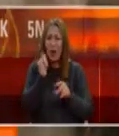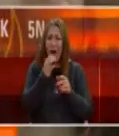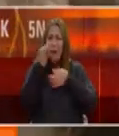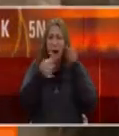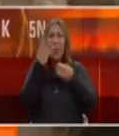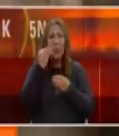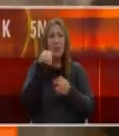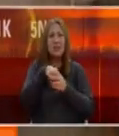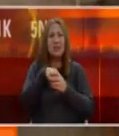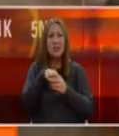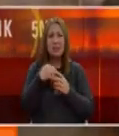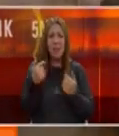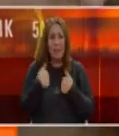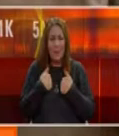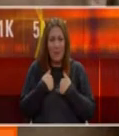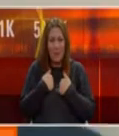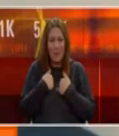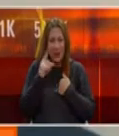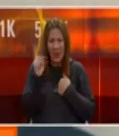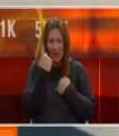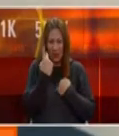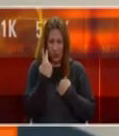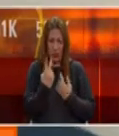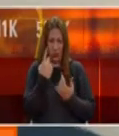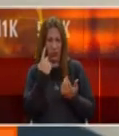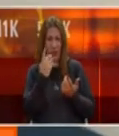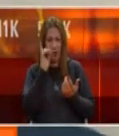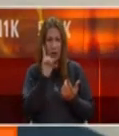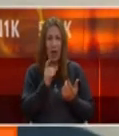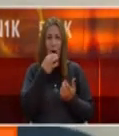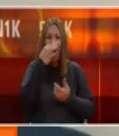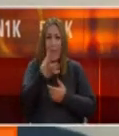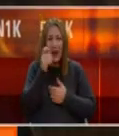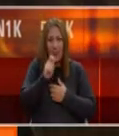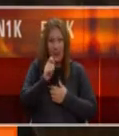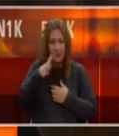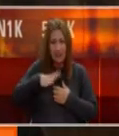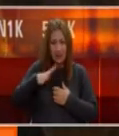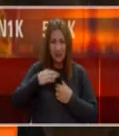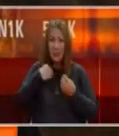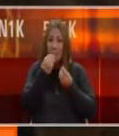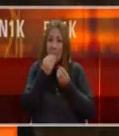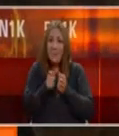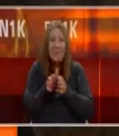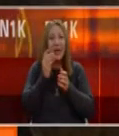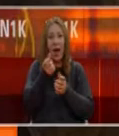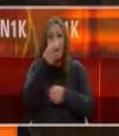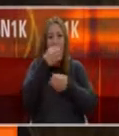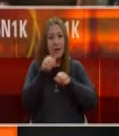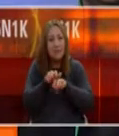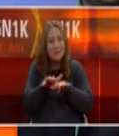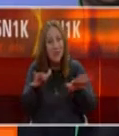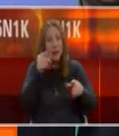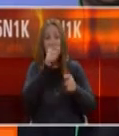için. Yani ben mesela bilmiyorum, ilk kez böyle biz dikkat ediyoruz. Çünkü hep habercilik hep olumsuzluktan beslenen bir şey. Kesinlikle. Oysa bu sizin